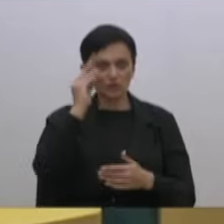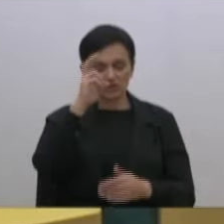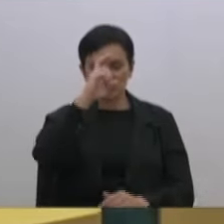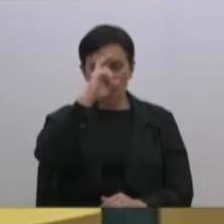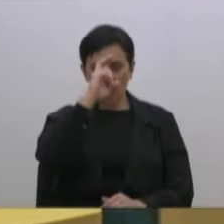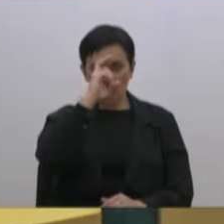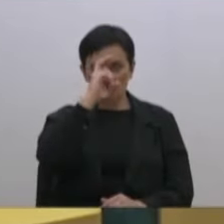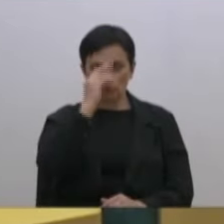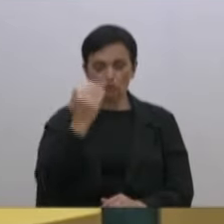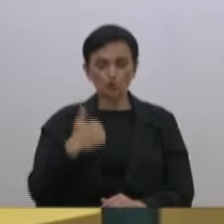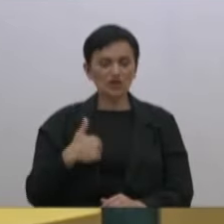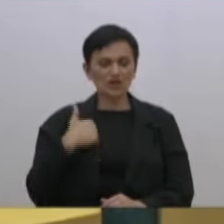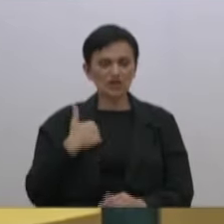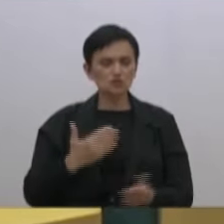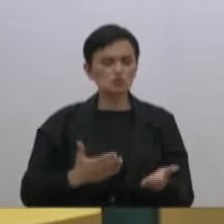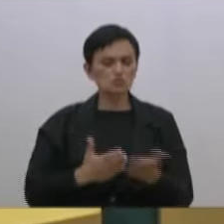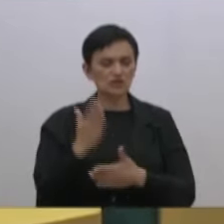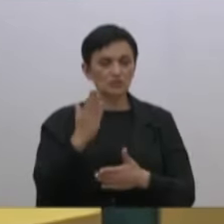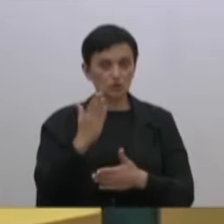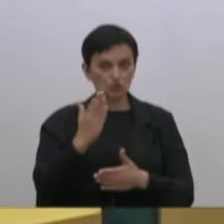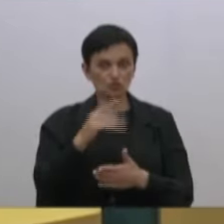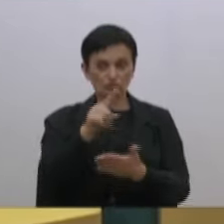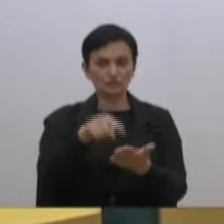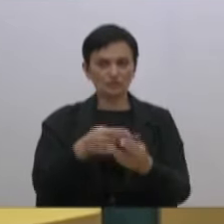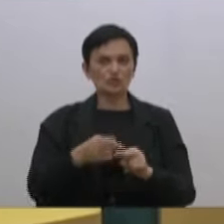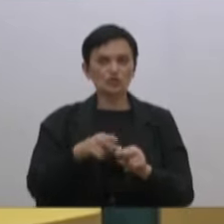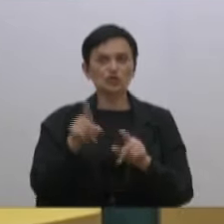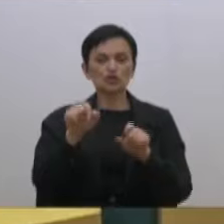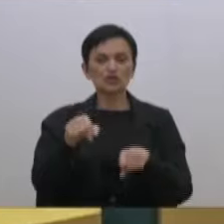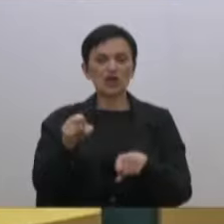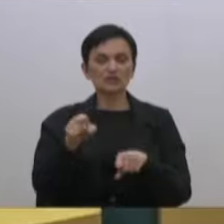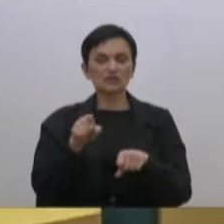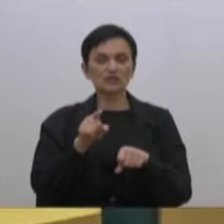სახელმწიფოებრივი ღირსების პრინციპული დასვის გამო გახდა შესაძლებელი, რომ